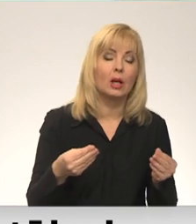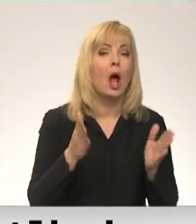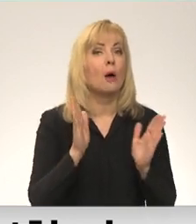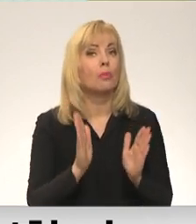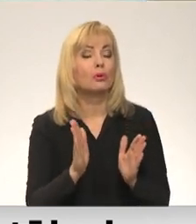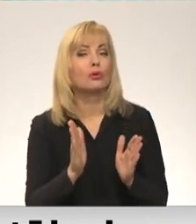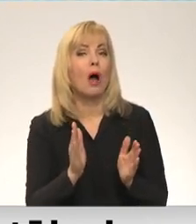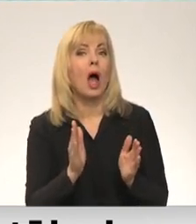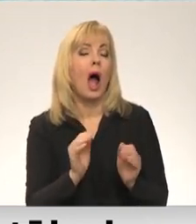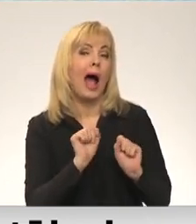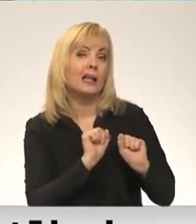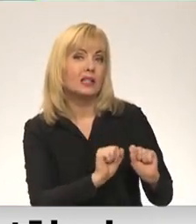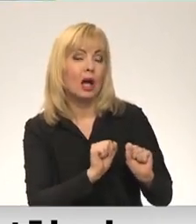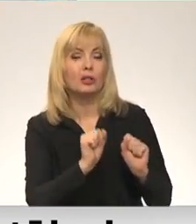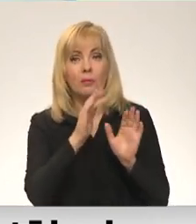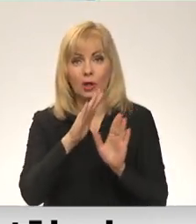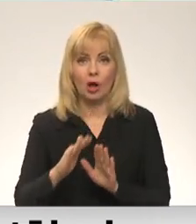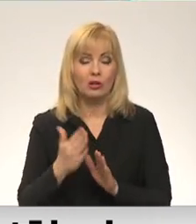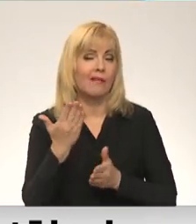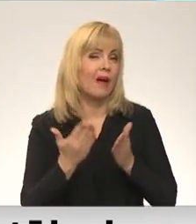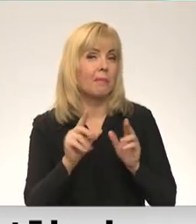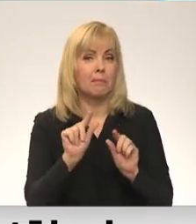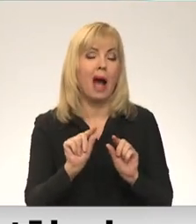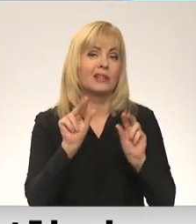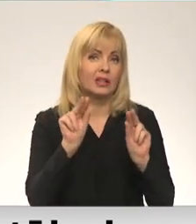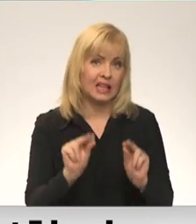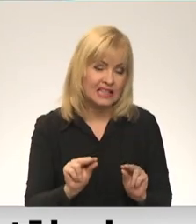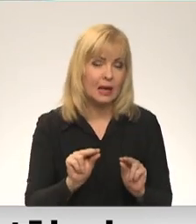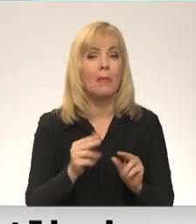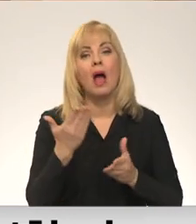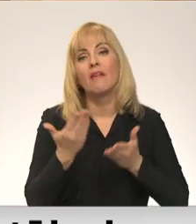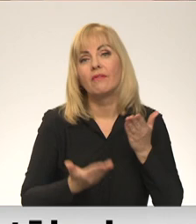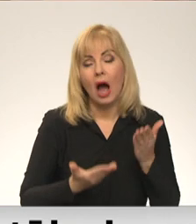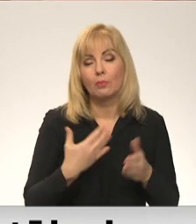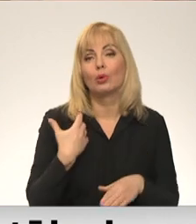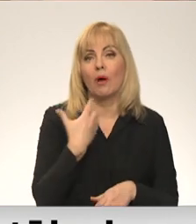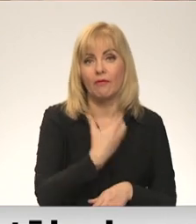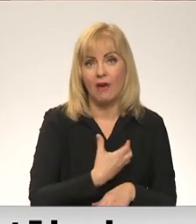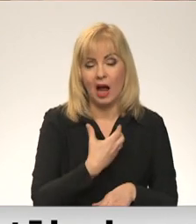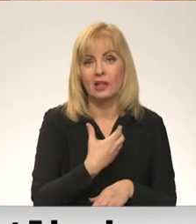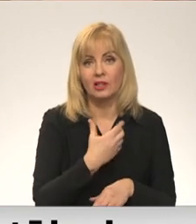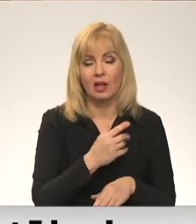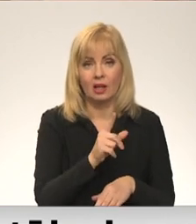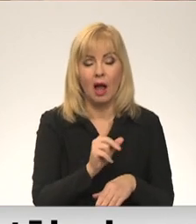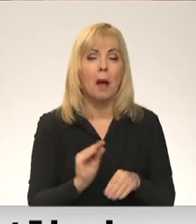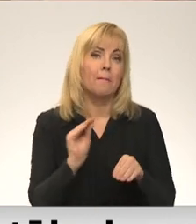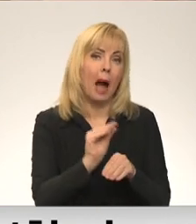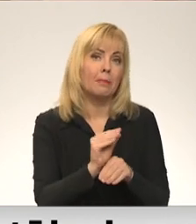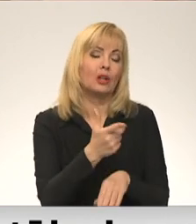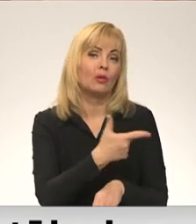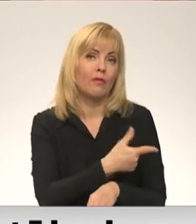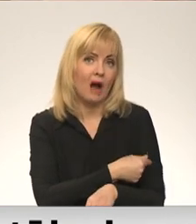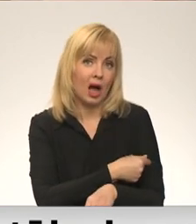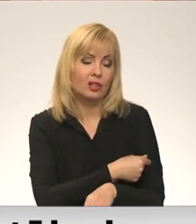kādu aizsardzību rudenī, maz ticams. Pastāv jau tāda iespēja, ka mums būs vajadzīga šīs balsta devas, un tas būs